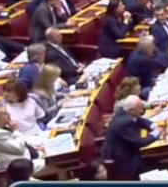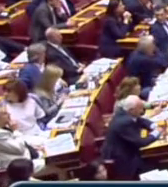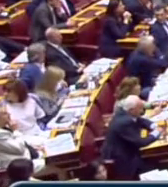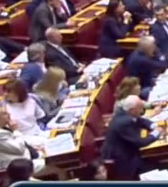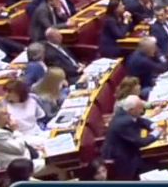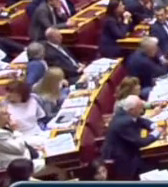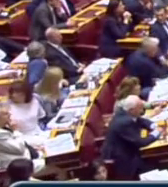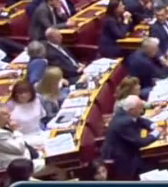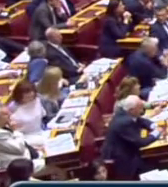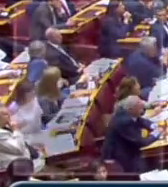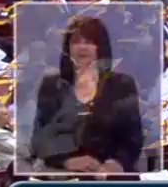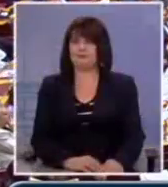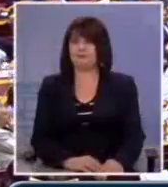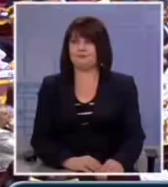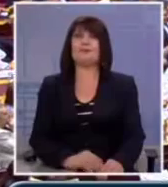Κύριε Θεοδωράκη, ολοκληρώστε.